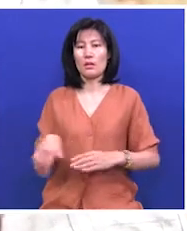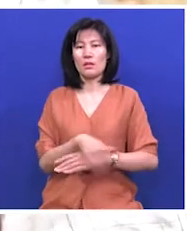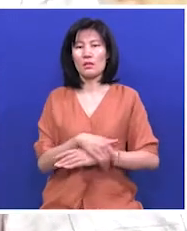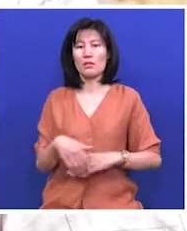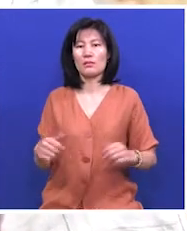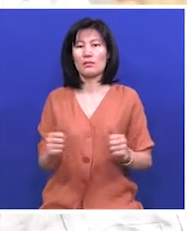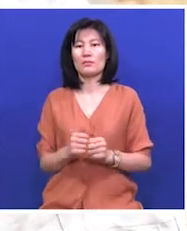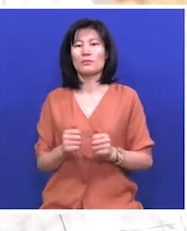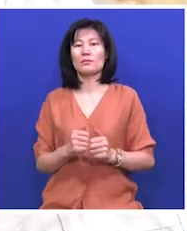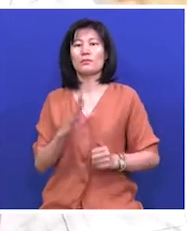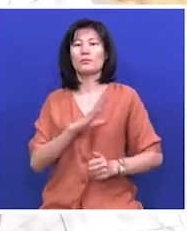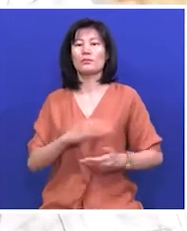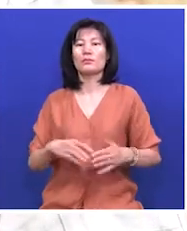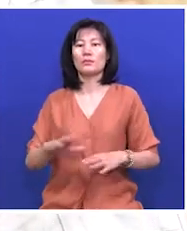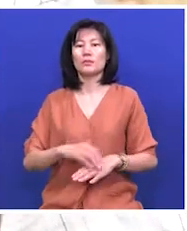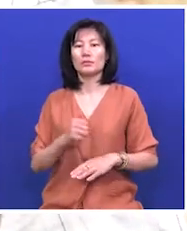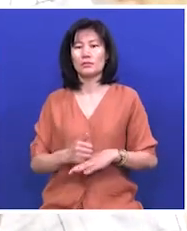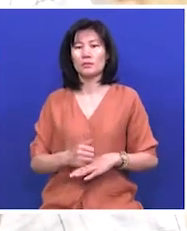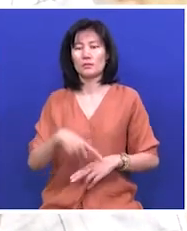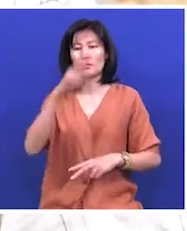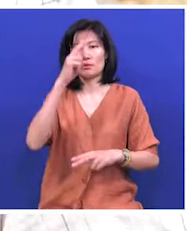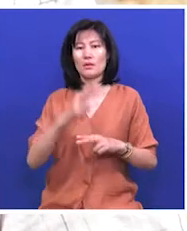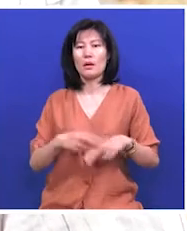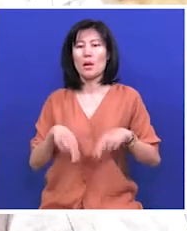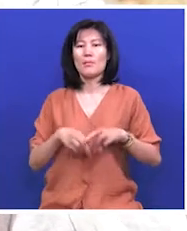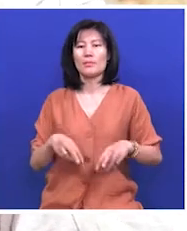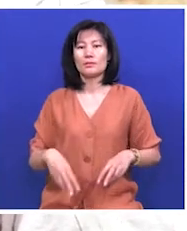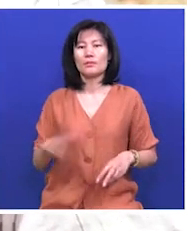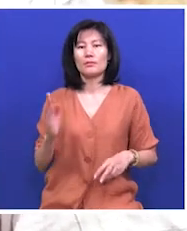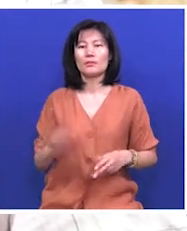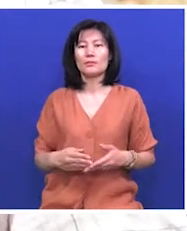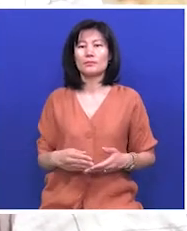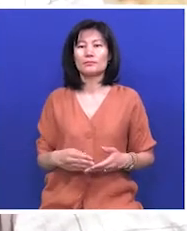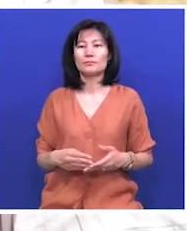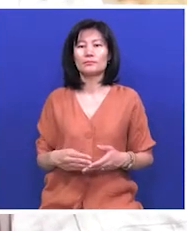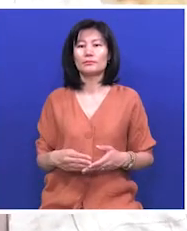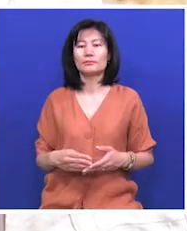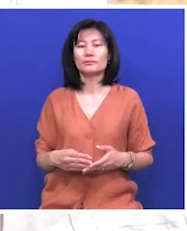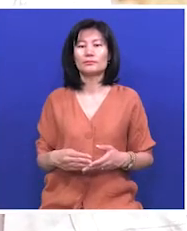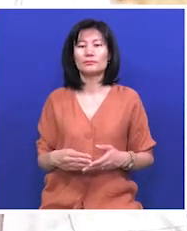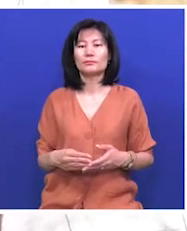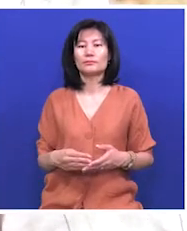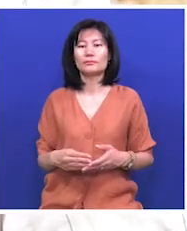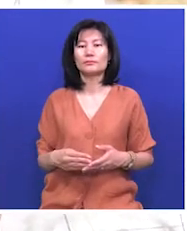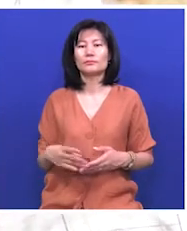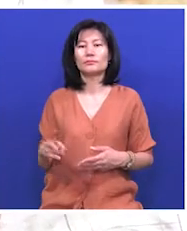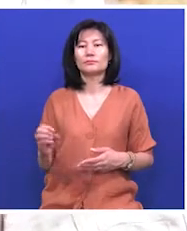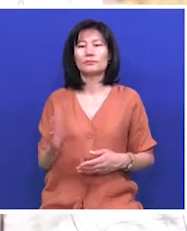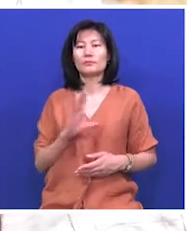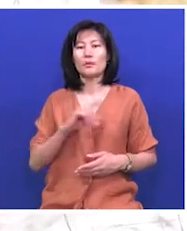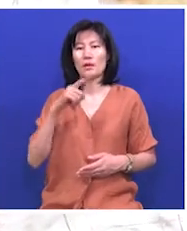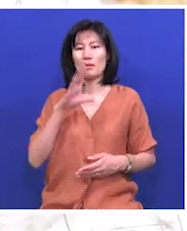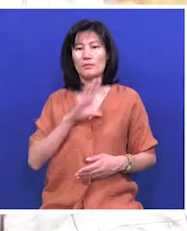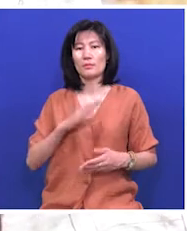есігімді алды үш рет келді жақсы кісі да министрлер келді келіп не